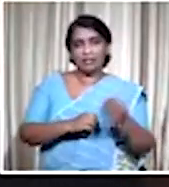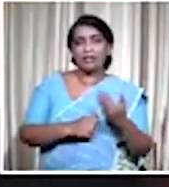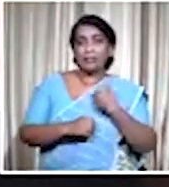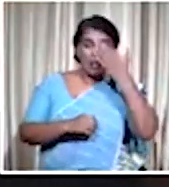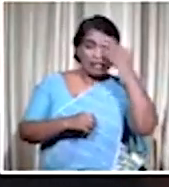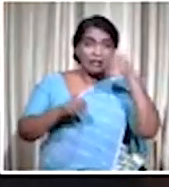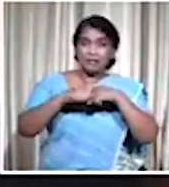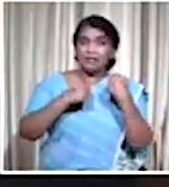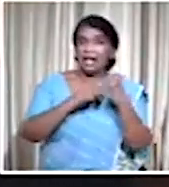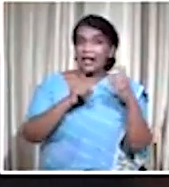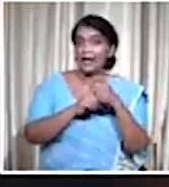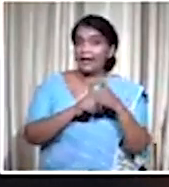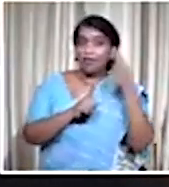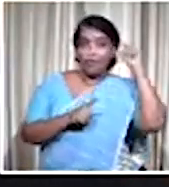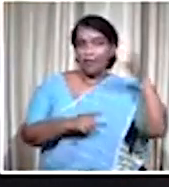நாட்டிலே